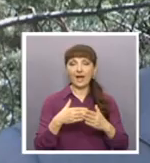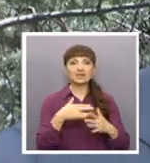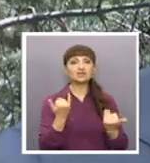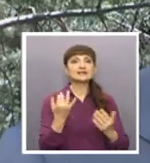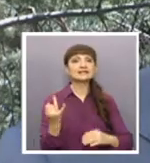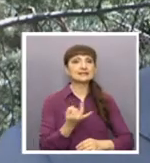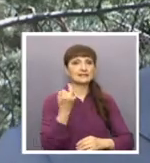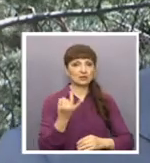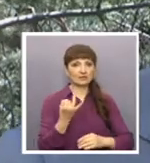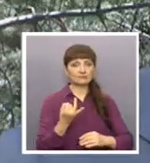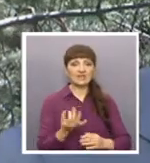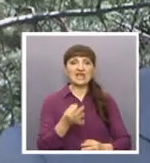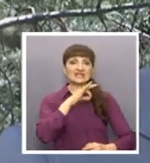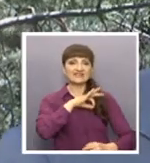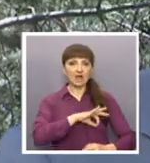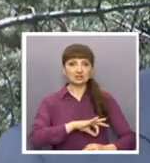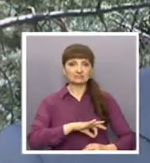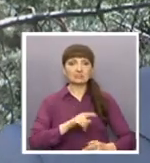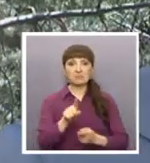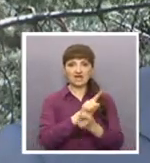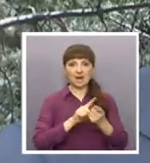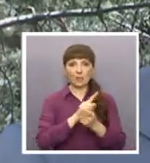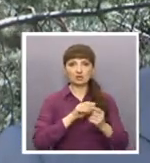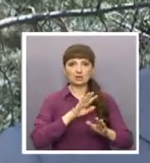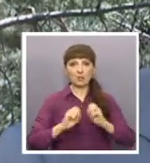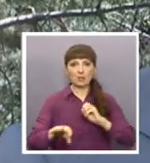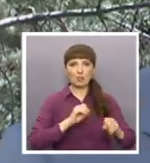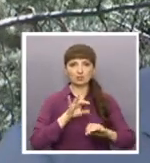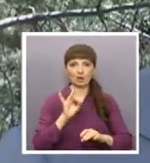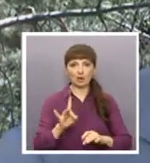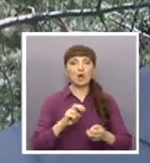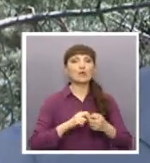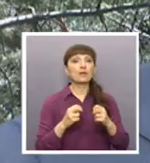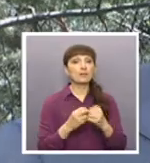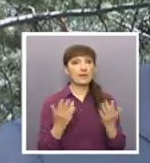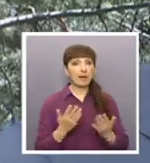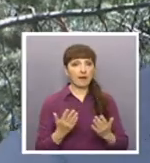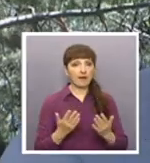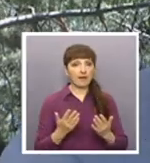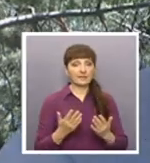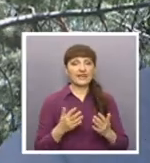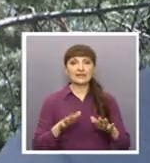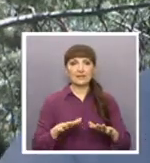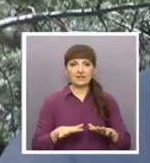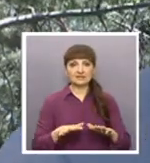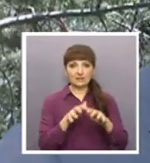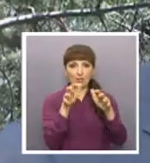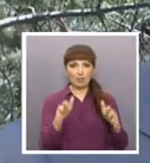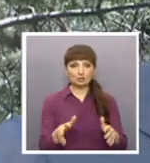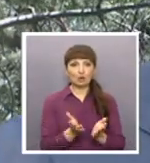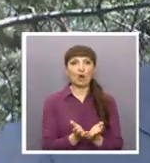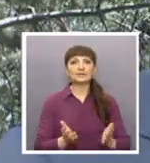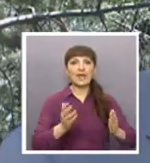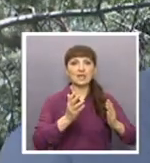заинтересованы максимально извлечь эти отходы и переработать. Но остается проблема какая? Вот действительно, на месте образования, вот, то есть на контейнерной